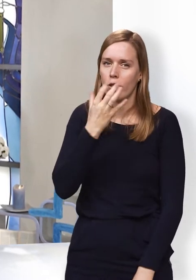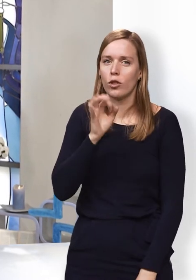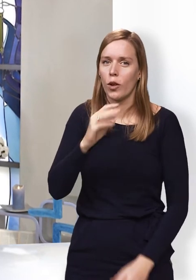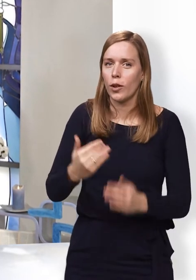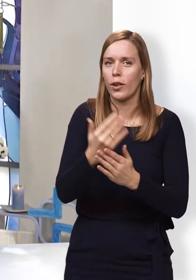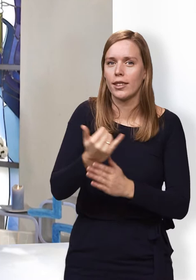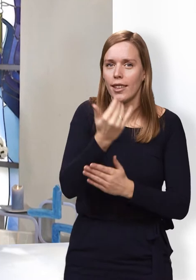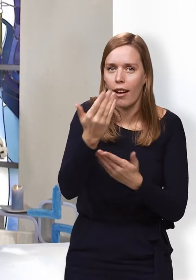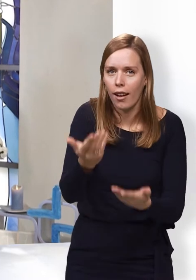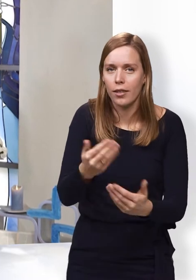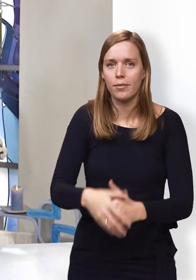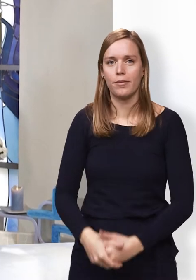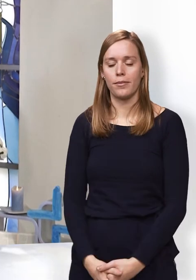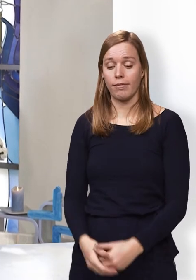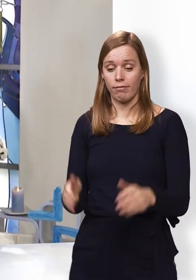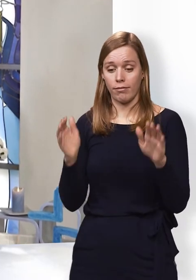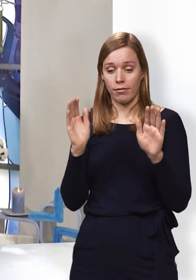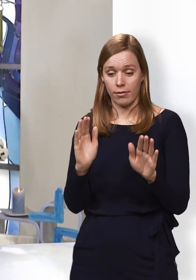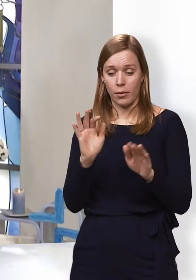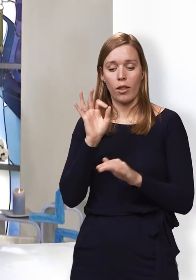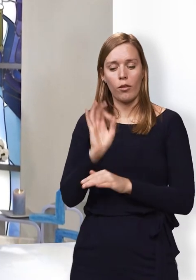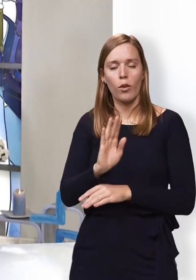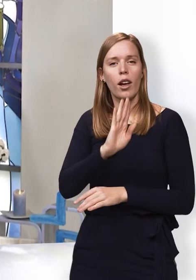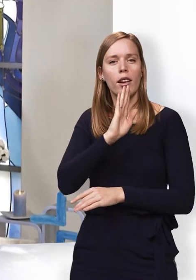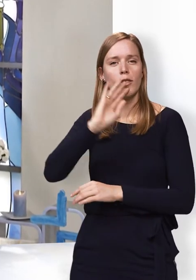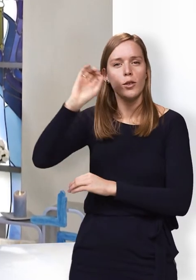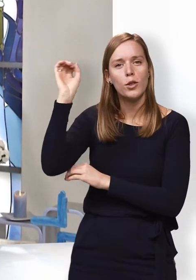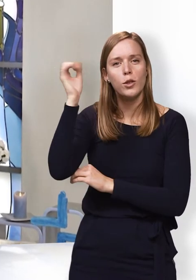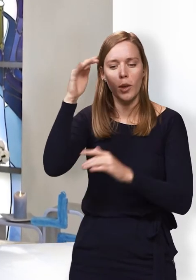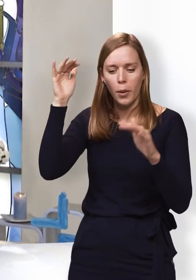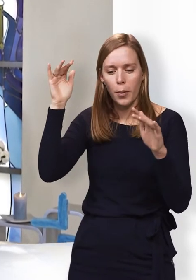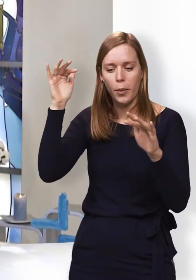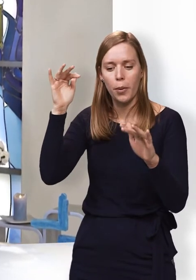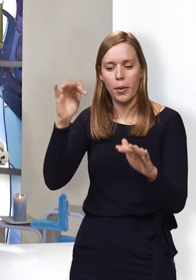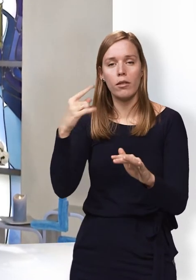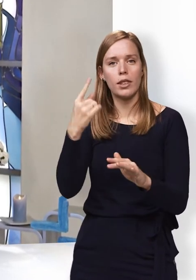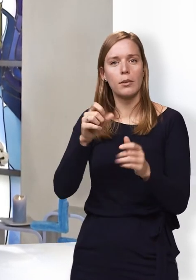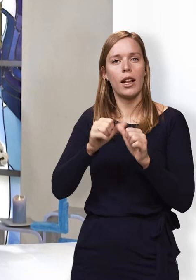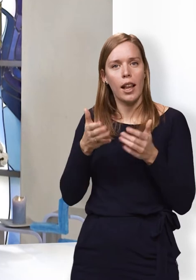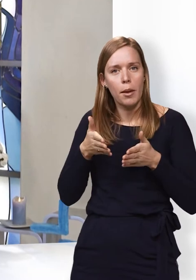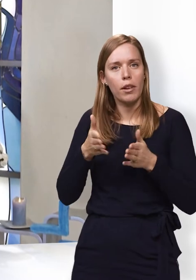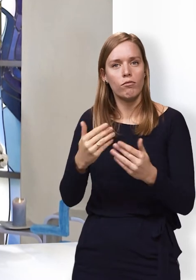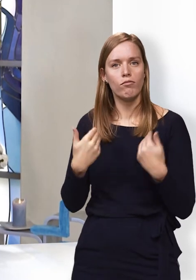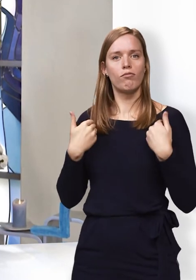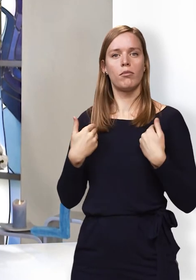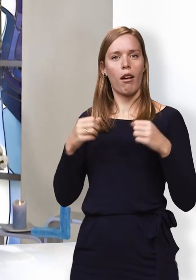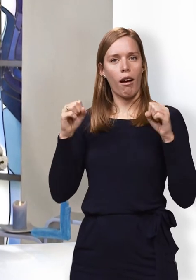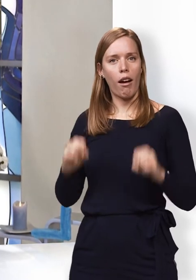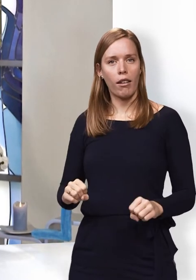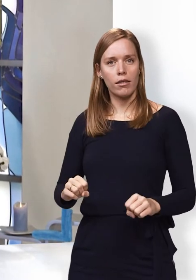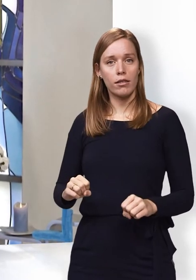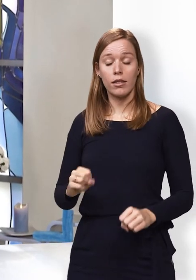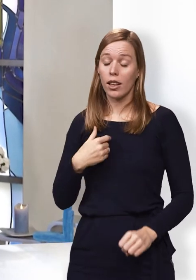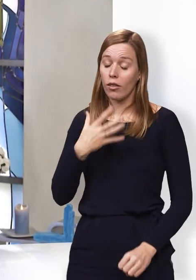Jahr. Ich wünsche dir genug Sonnenschein, damit du aufrecht durchs Leben gehen kannst. Ich wünsche dir